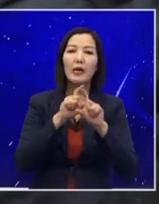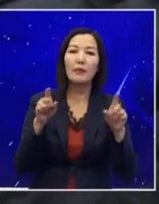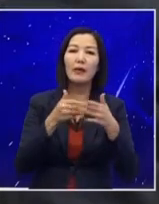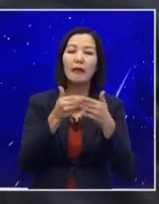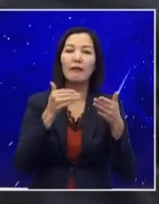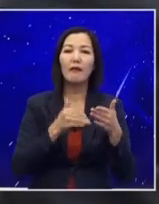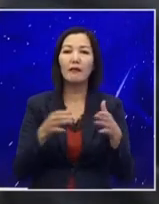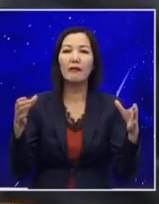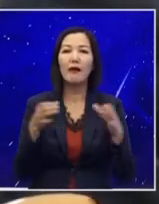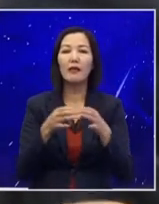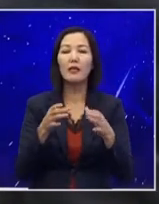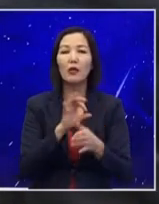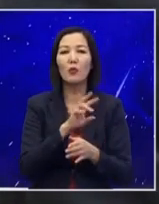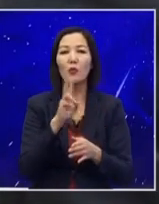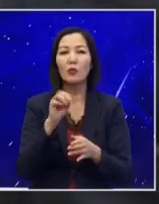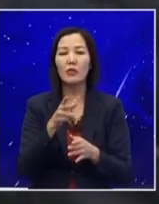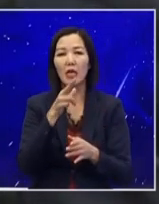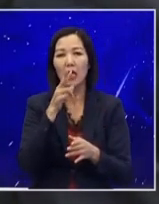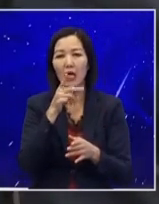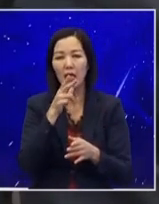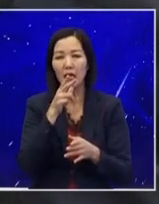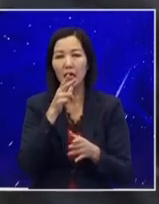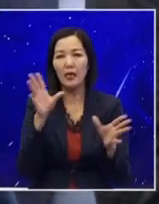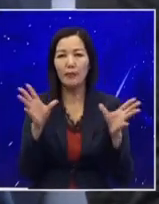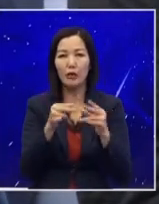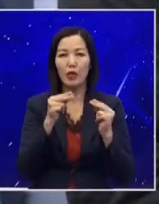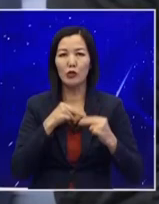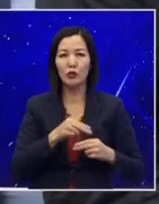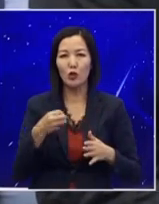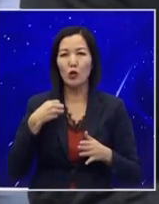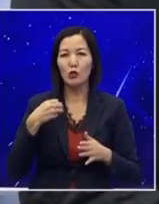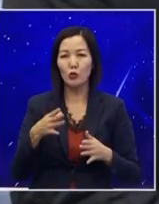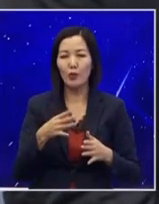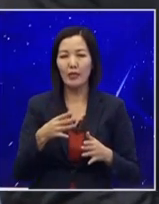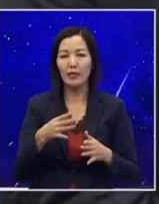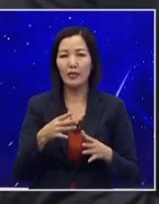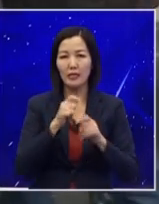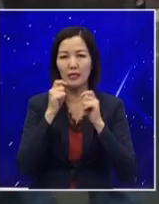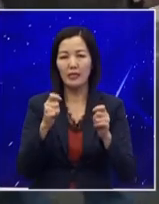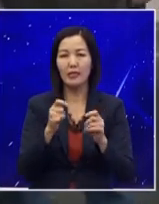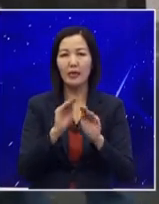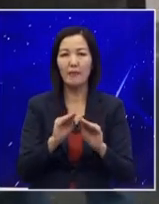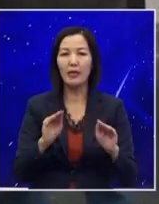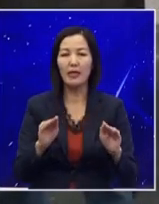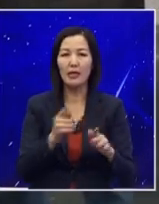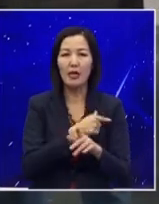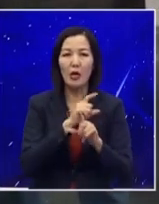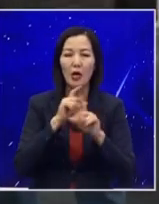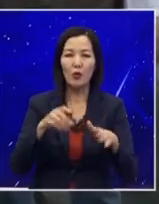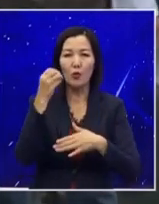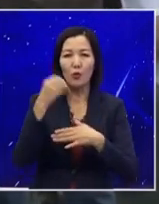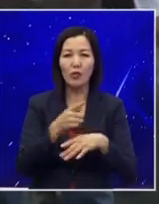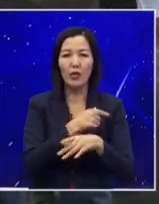алдында агенттіктің оңтүстік кореялық серіктестері жомарттық танытты. Аймақтық балалар ауруханасы мен